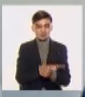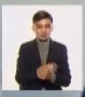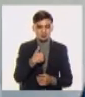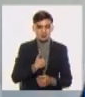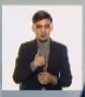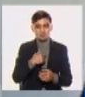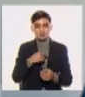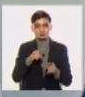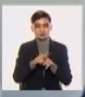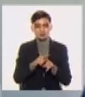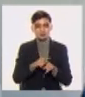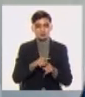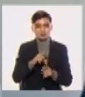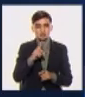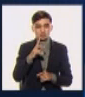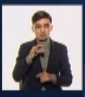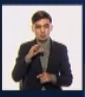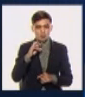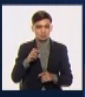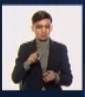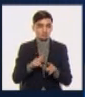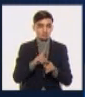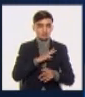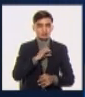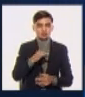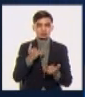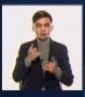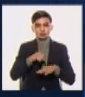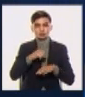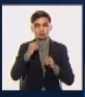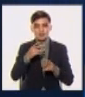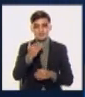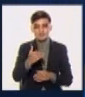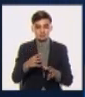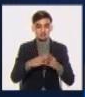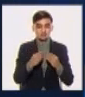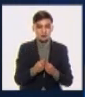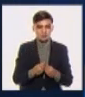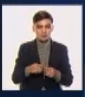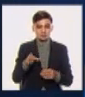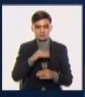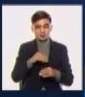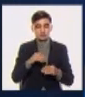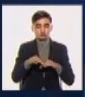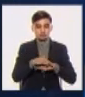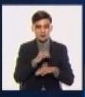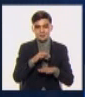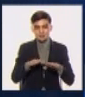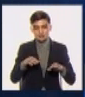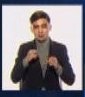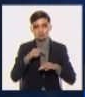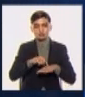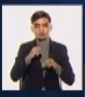лихорадка со ознобом, даже с бредом. А вот как сейчас чувствуют себя ваша семья, супруга и дети?